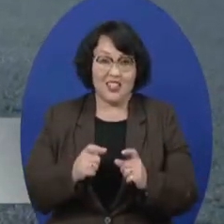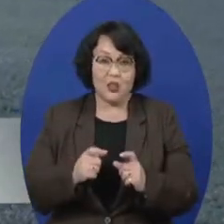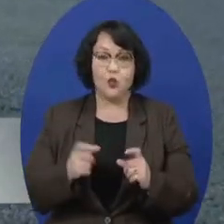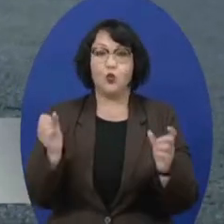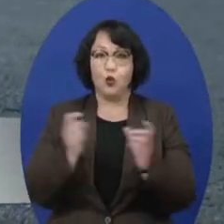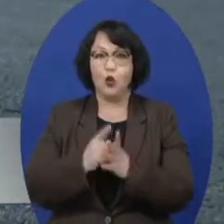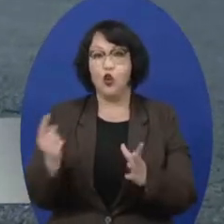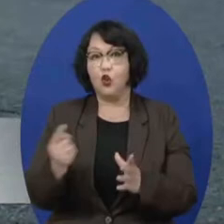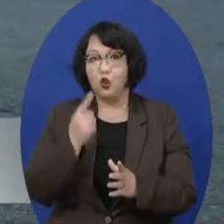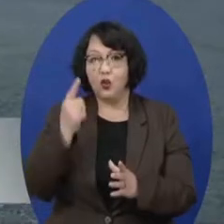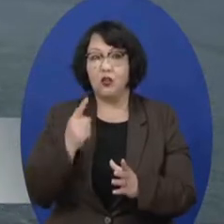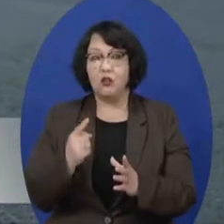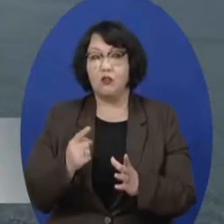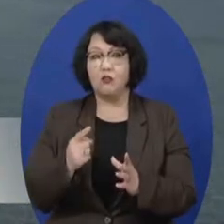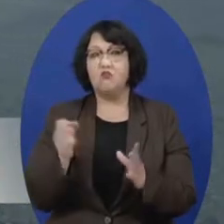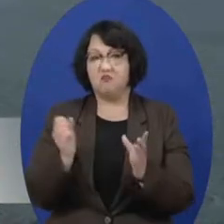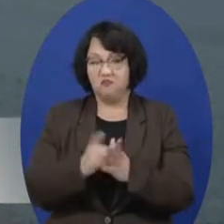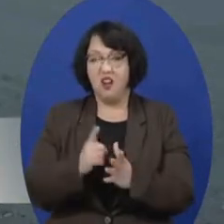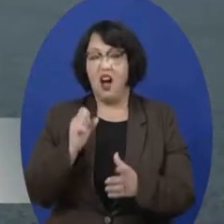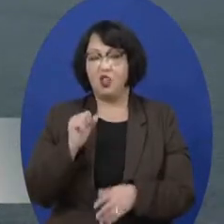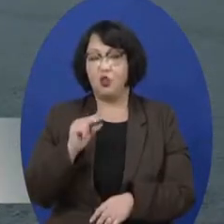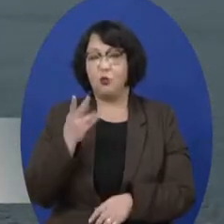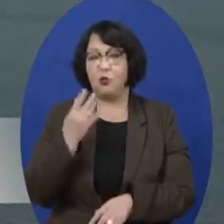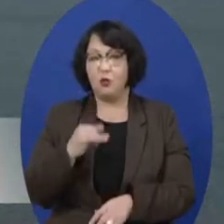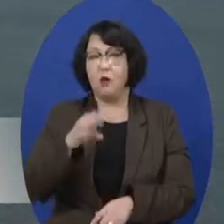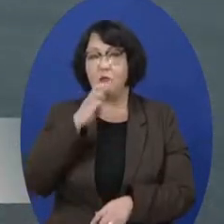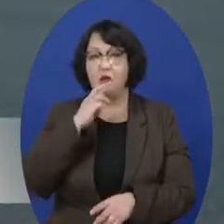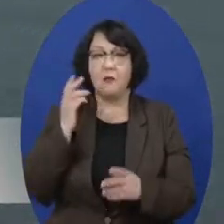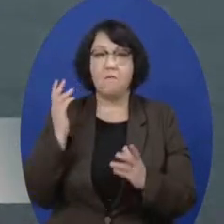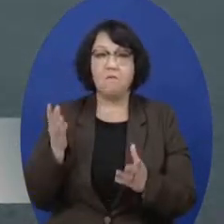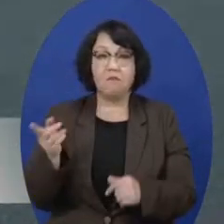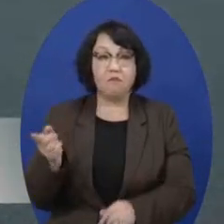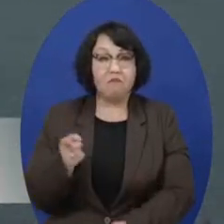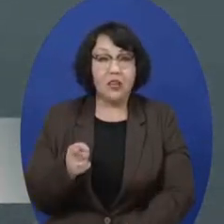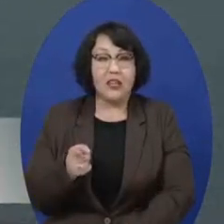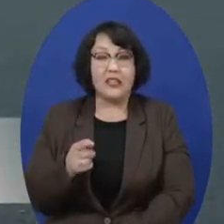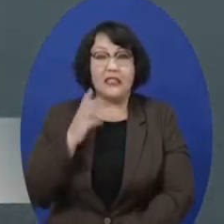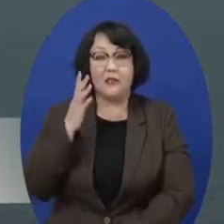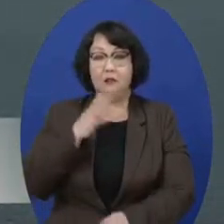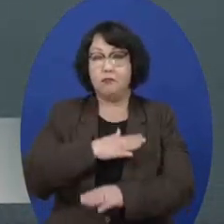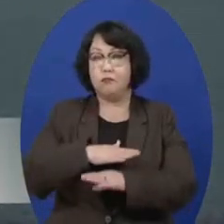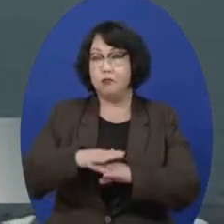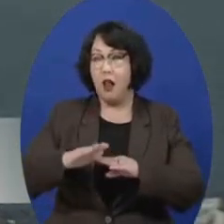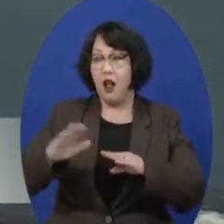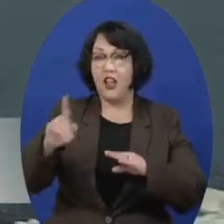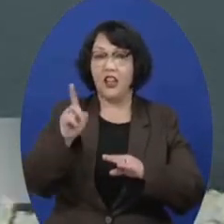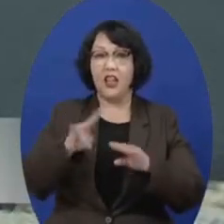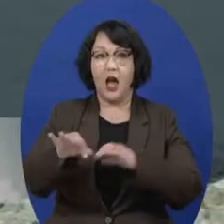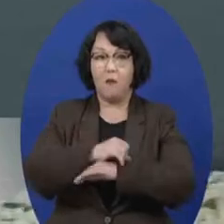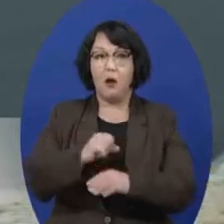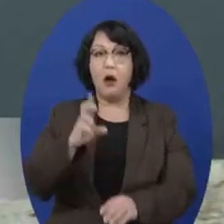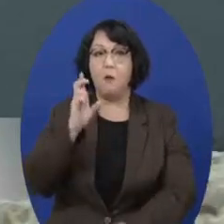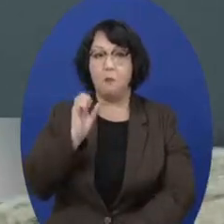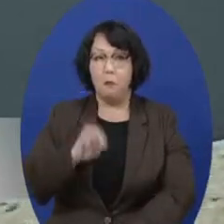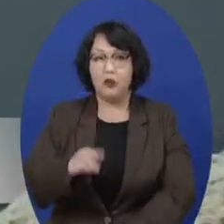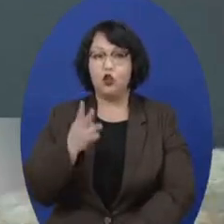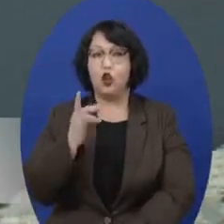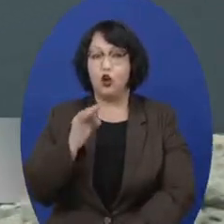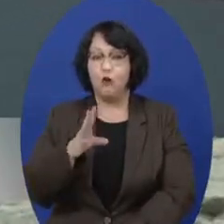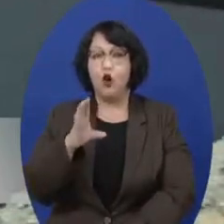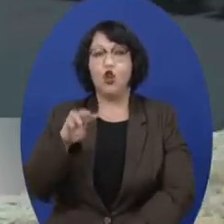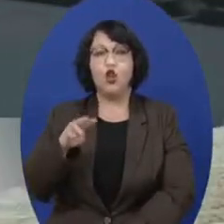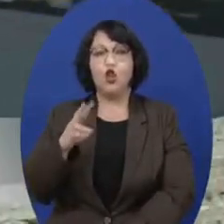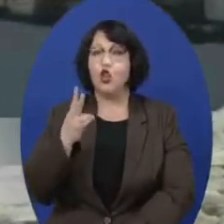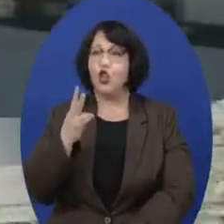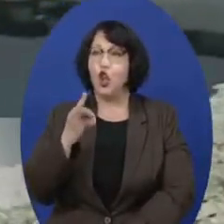хувь чухал өндөр ач холбогдолтой гэдгийг бол мэдэгдэж байгаа юм. За энэхүү зам цаашаа үргэлжилж Хинтэй аймгийн Батнорв, Нориглын сумдаар дайрч